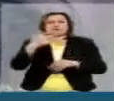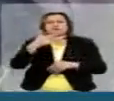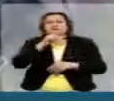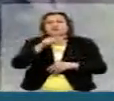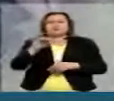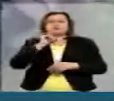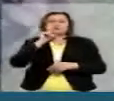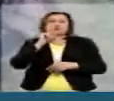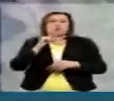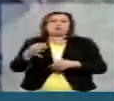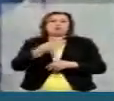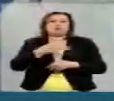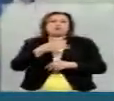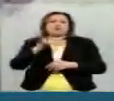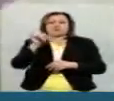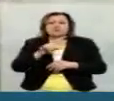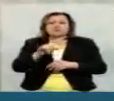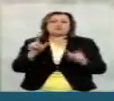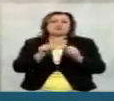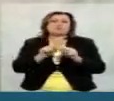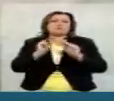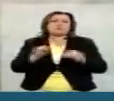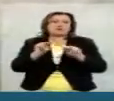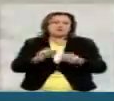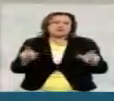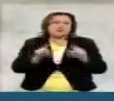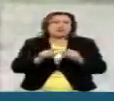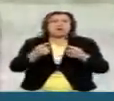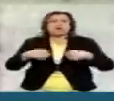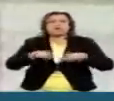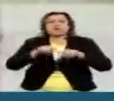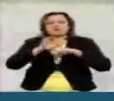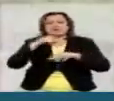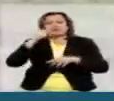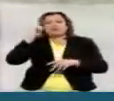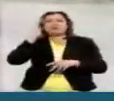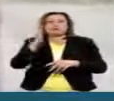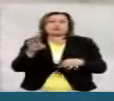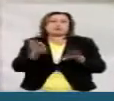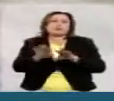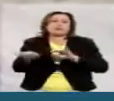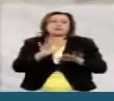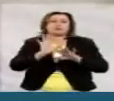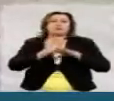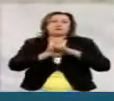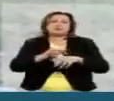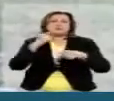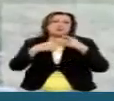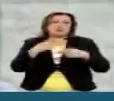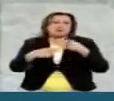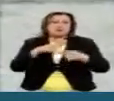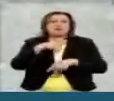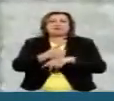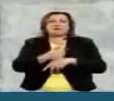30 человек из Кустанайского областного университета вместе с преподавателями. Организаторы говорят, в будущем подобные мероприятия будут проводиться